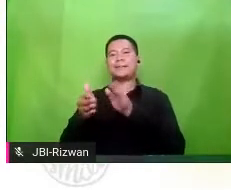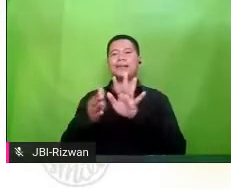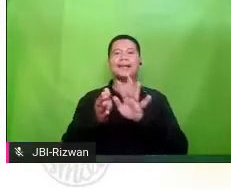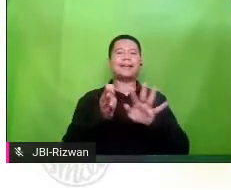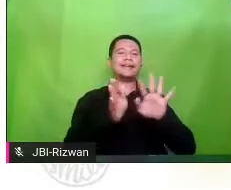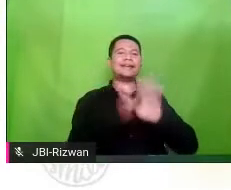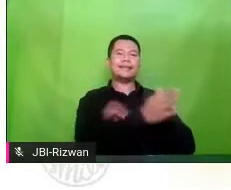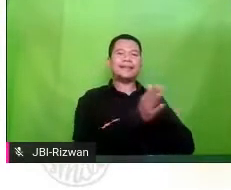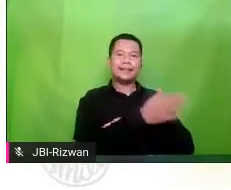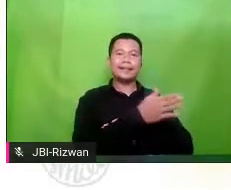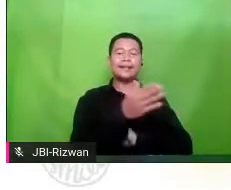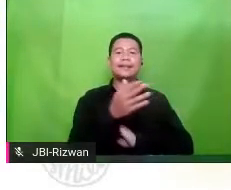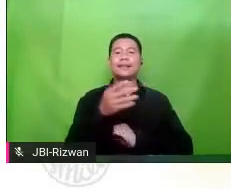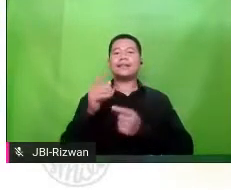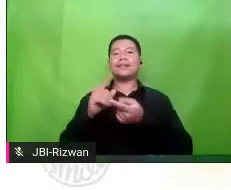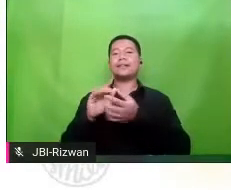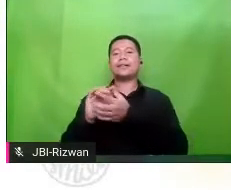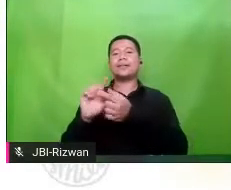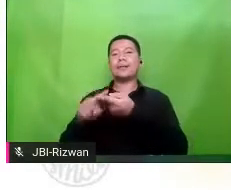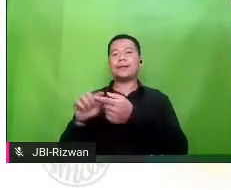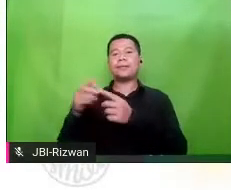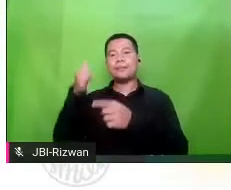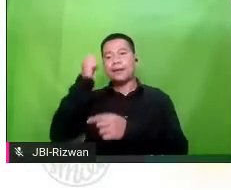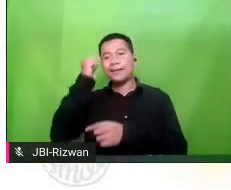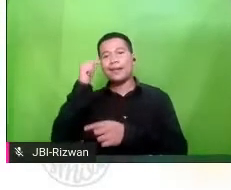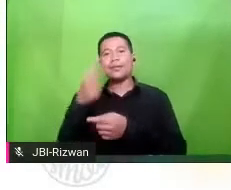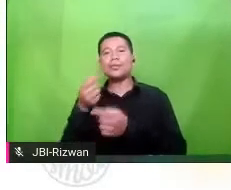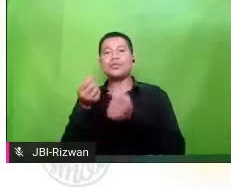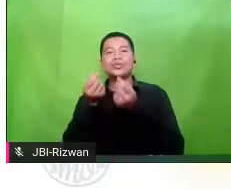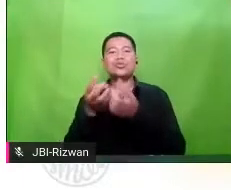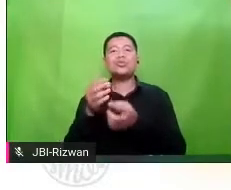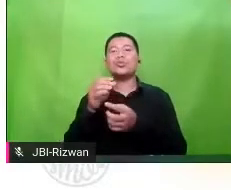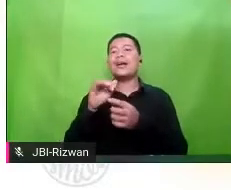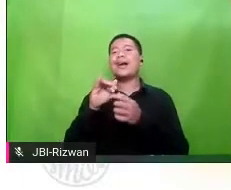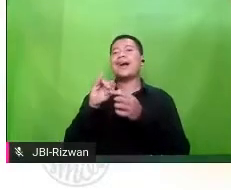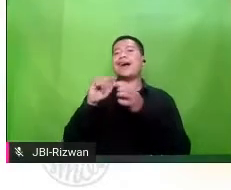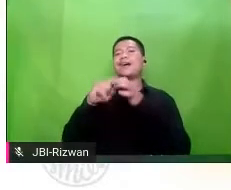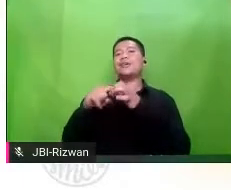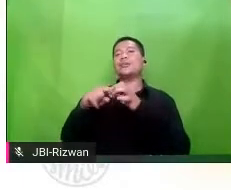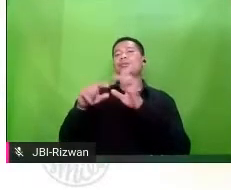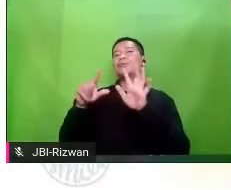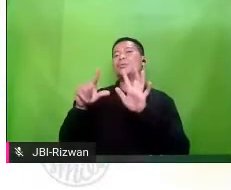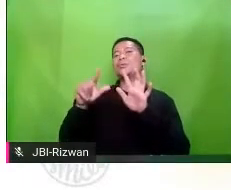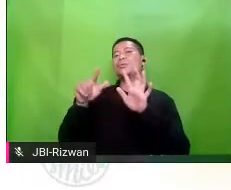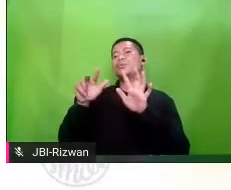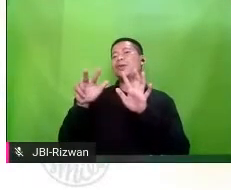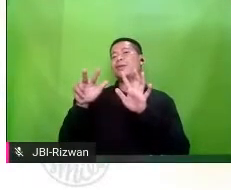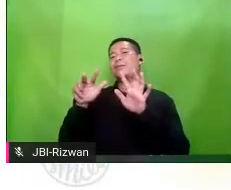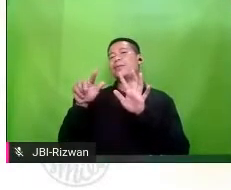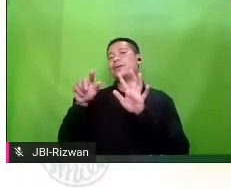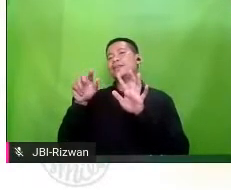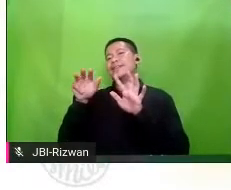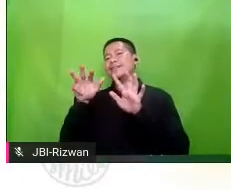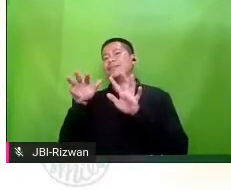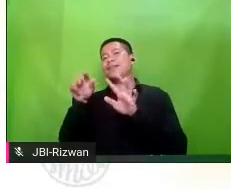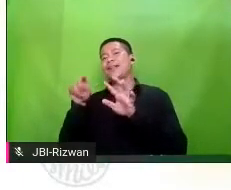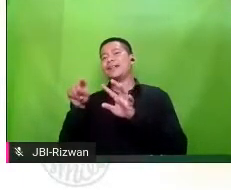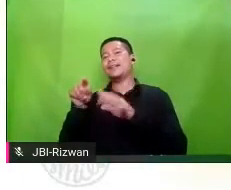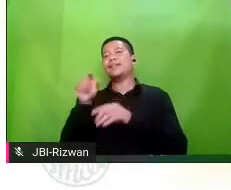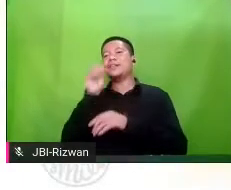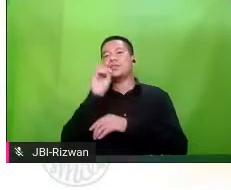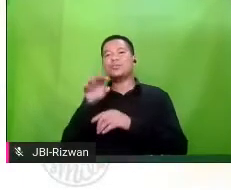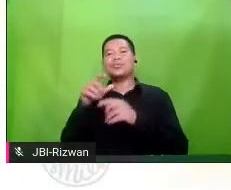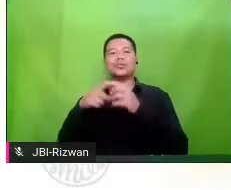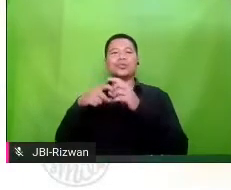itu, guru biasanya menyebutkan angka IQ di posisi 70-89 disebut sebagai slow learner, dan